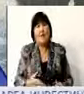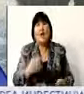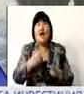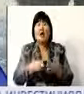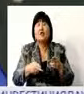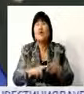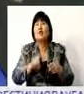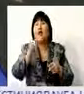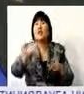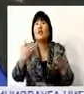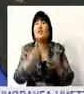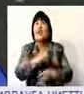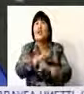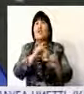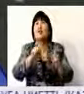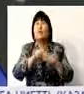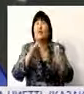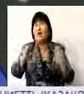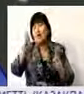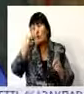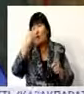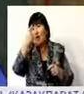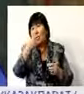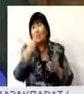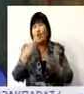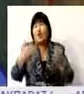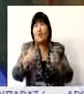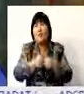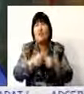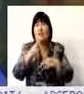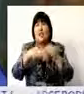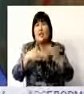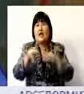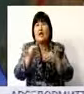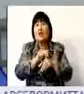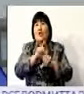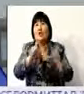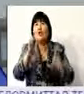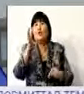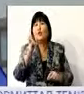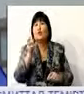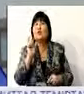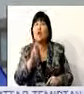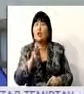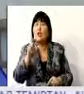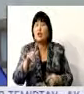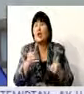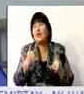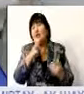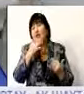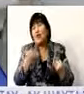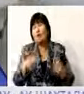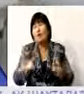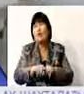Теміржолдың арғы бетінде жаңа емхана ашылды. Мемлекеттік жекеменшік әріптестік негізінде салынған емдеу мекемесі 400 келушіге арналған. Заманауи